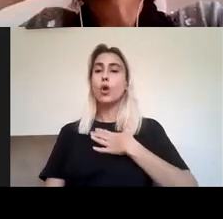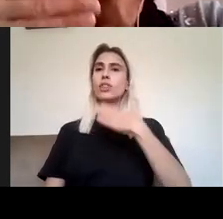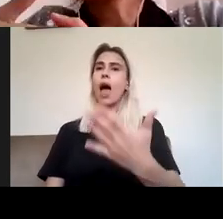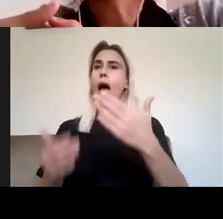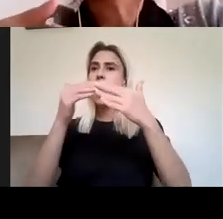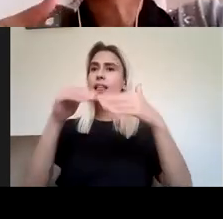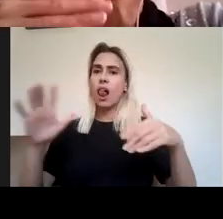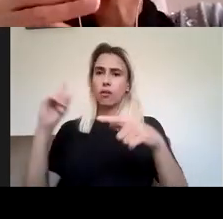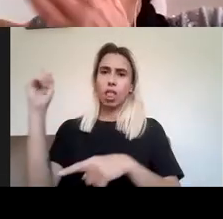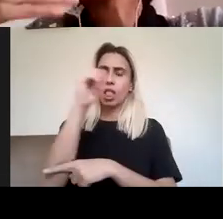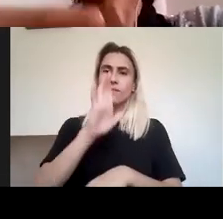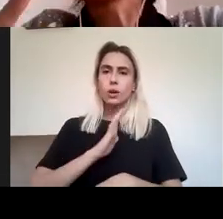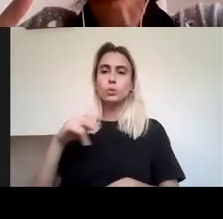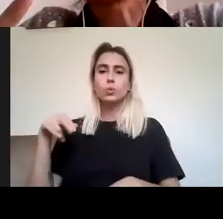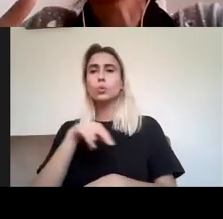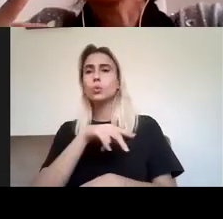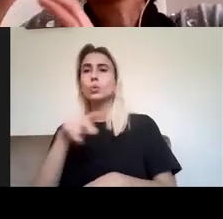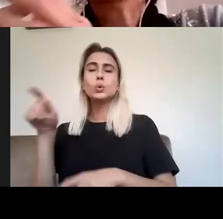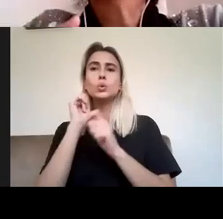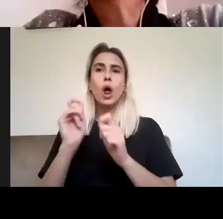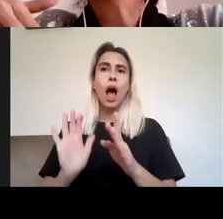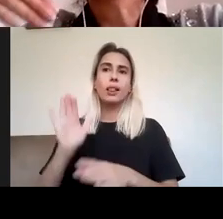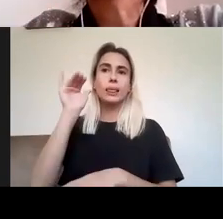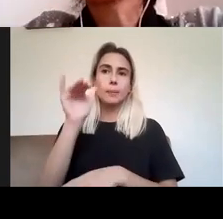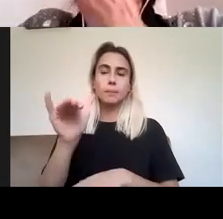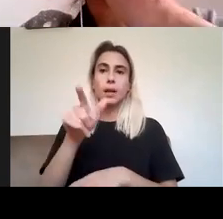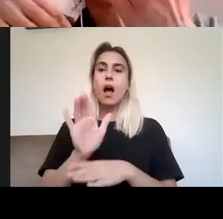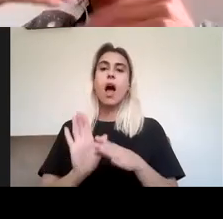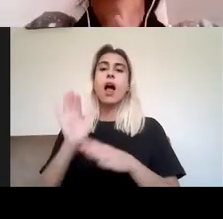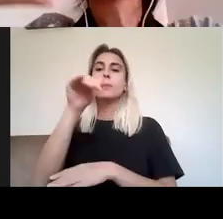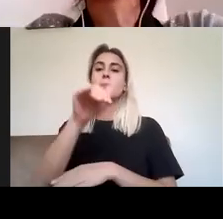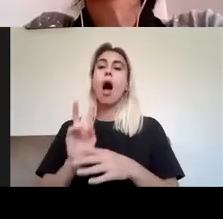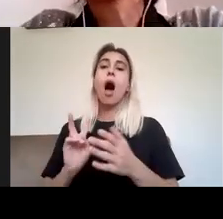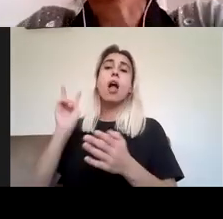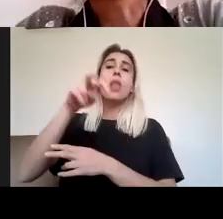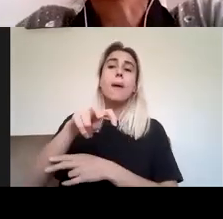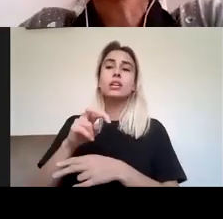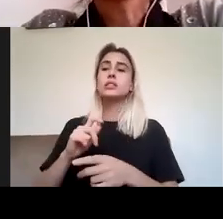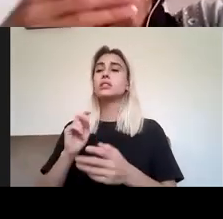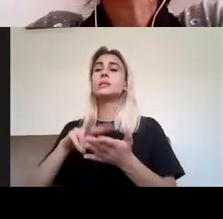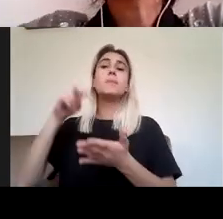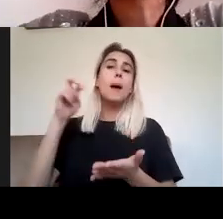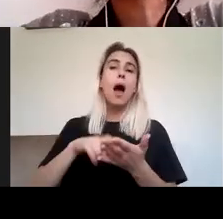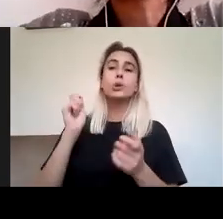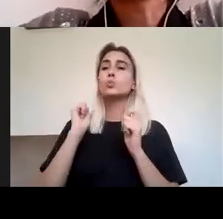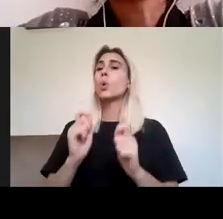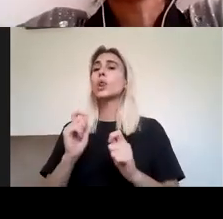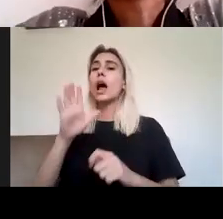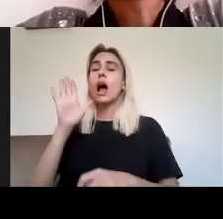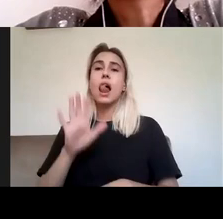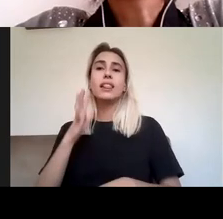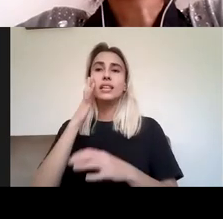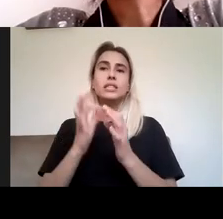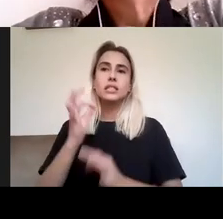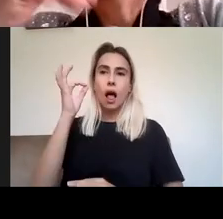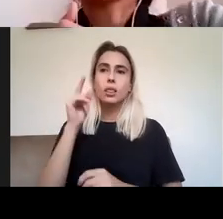zaman yürünemeyen kaldırımlar, kaldırımlardan atlamak, zıplamak zorunda olan insanlar, birçok insan şu anda